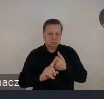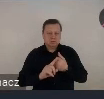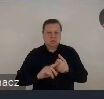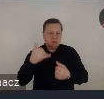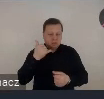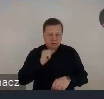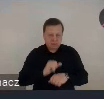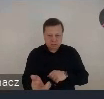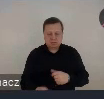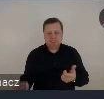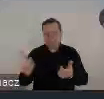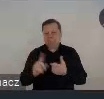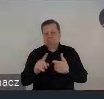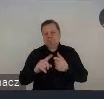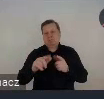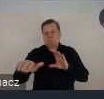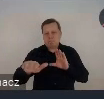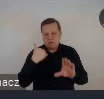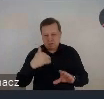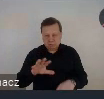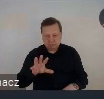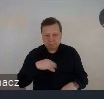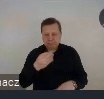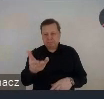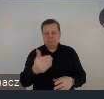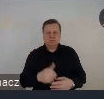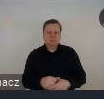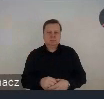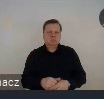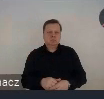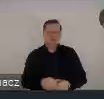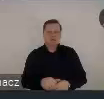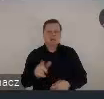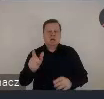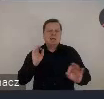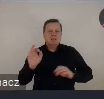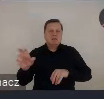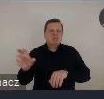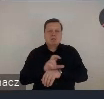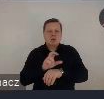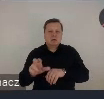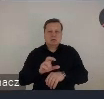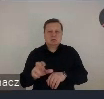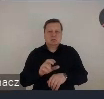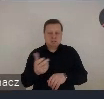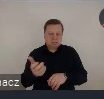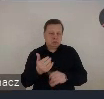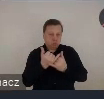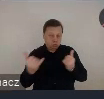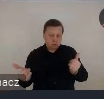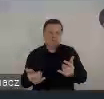Państwo wysyłać e-maile z informacji technicznych, bo pewnie to też